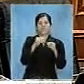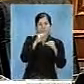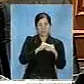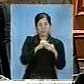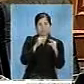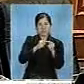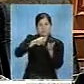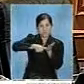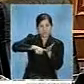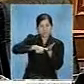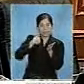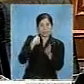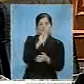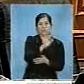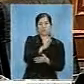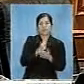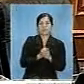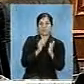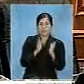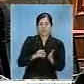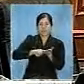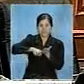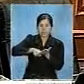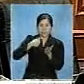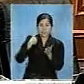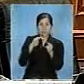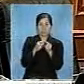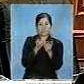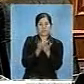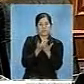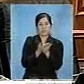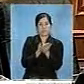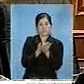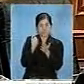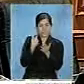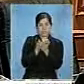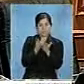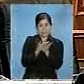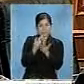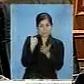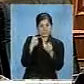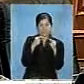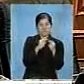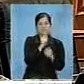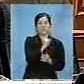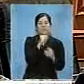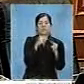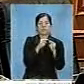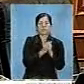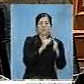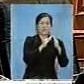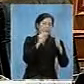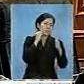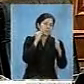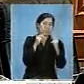ครั้งนี้ผู้ที่เป็นหนี้มีทรัพย์สินที่สำคัญของชีวิตคือบ้านและรถ